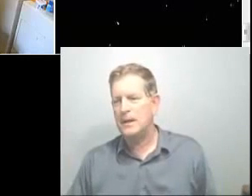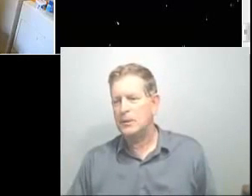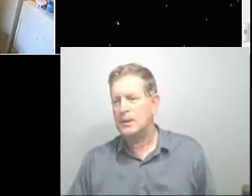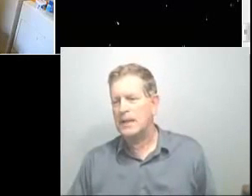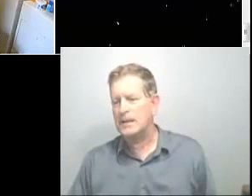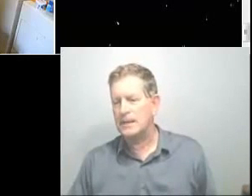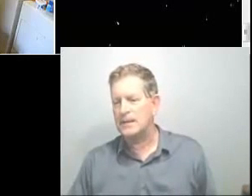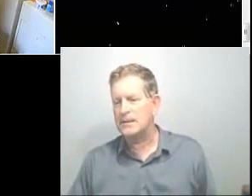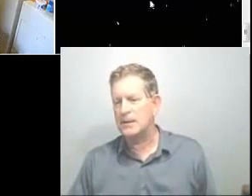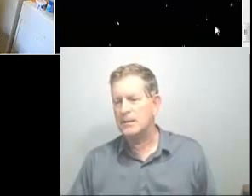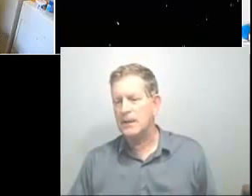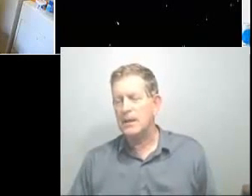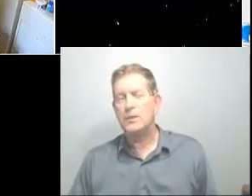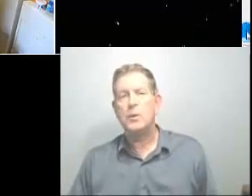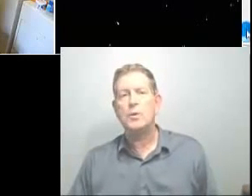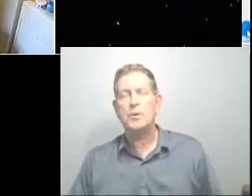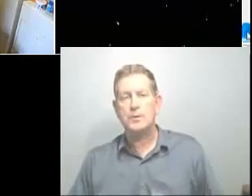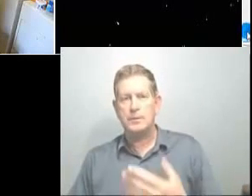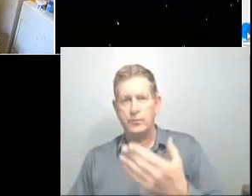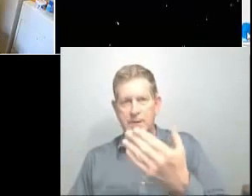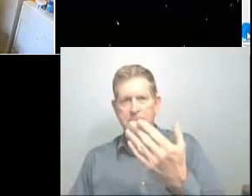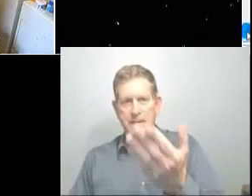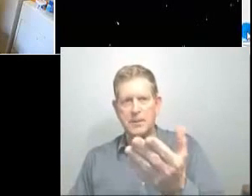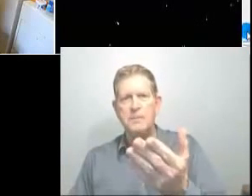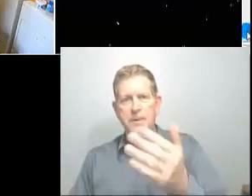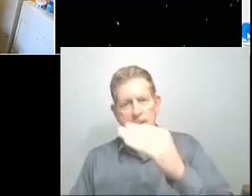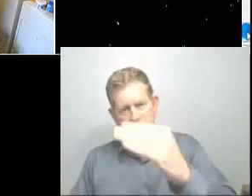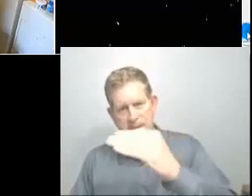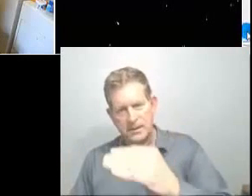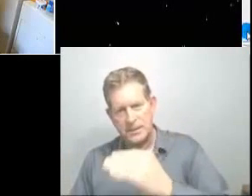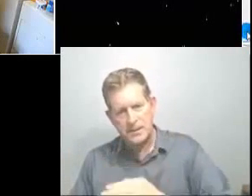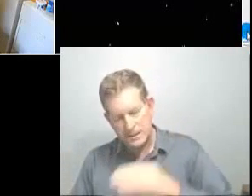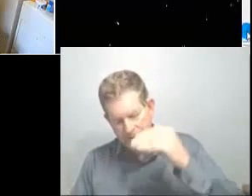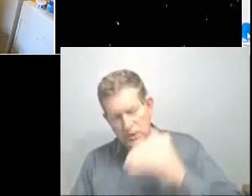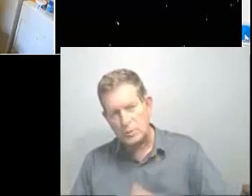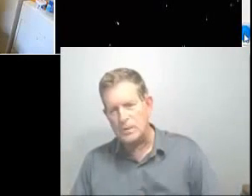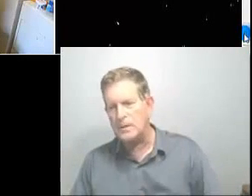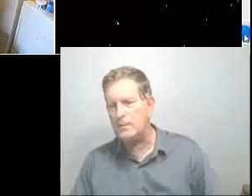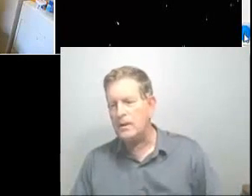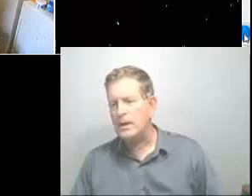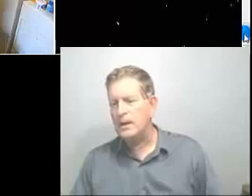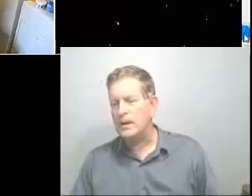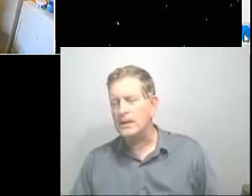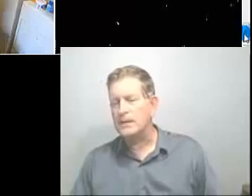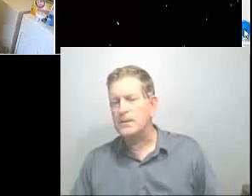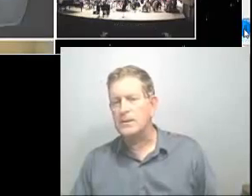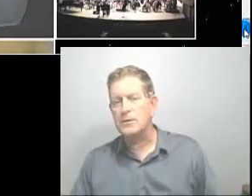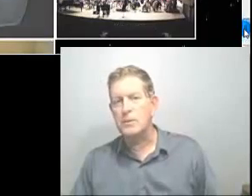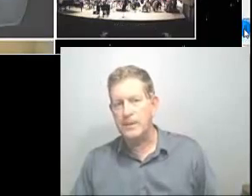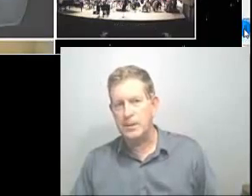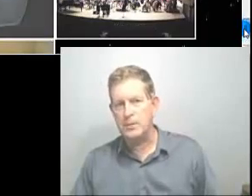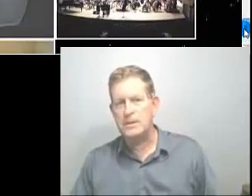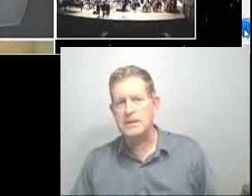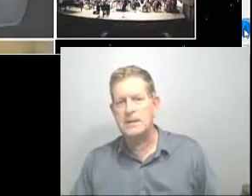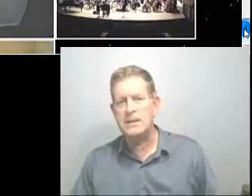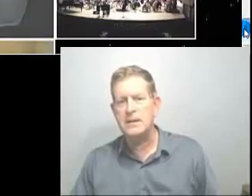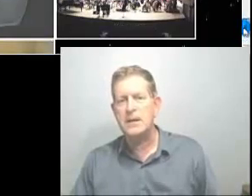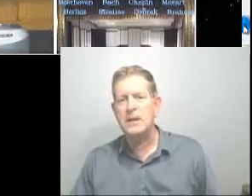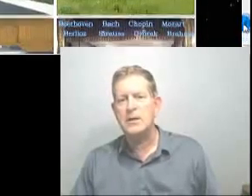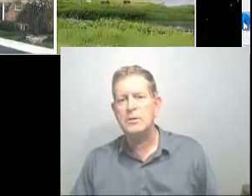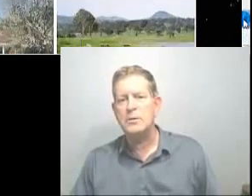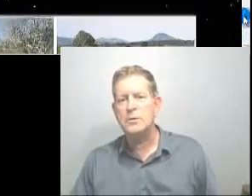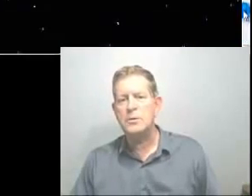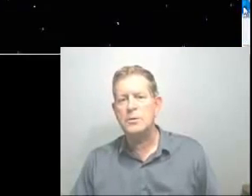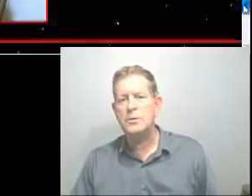faire dans quelques instants. Donc, vous allez maintenant faire les exercices qui suivent ce vidéo,